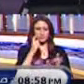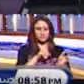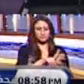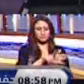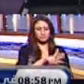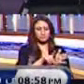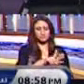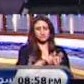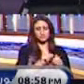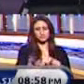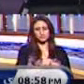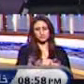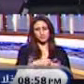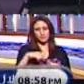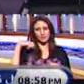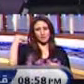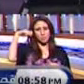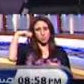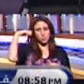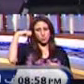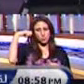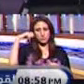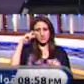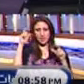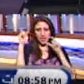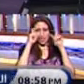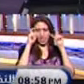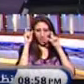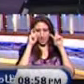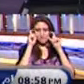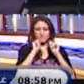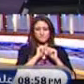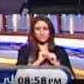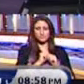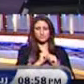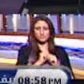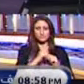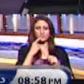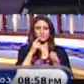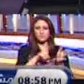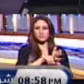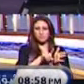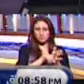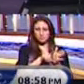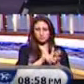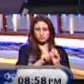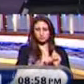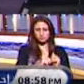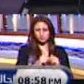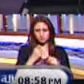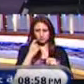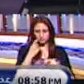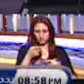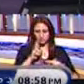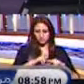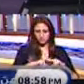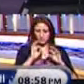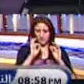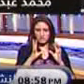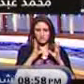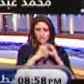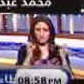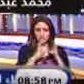الامن عصام سمك بانه لو عنده اي محاذير او اي تفاصيل ممكن